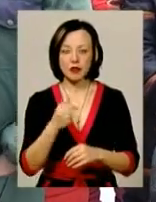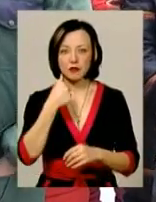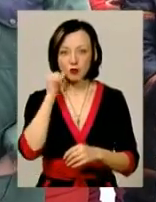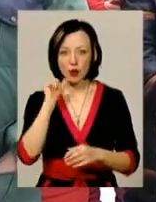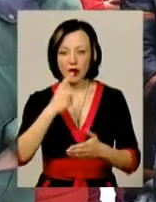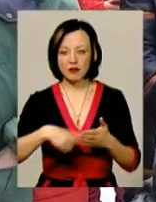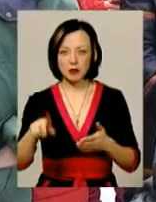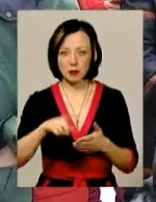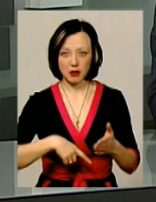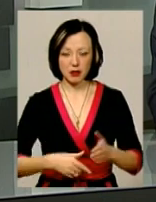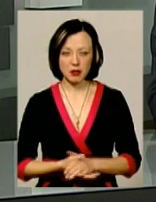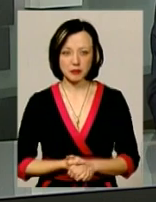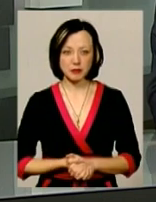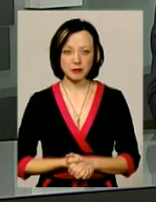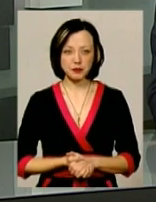вчора відмінили.